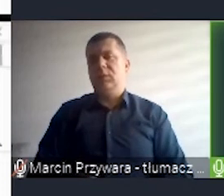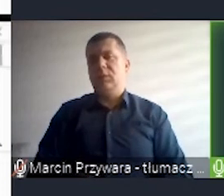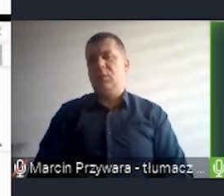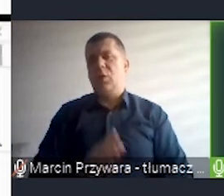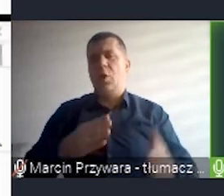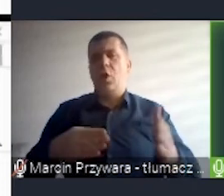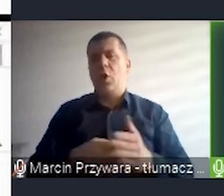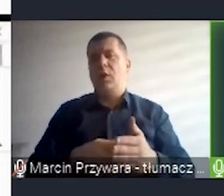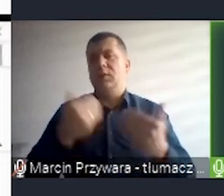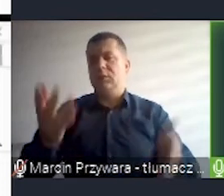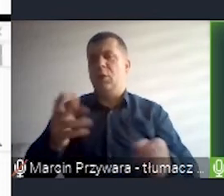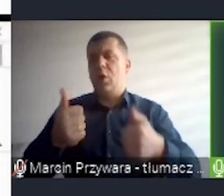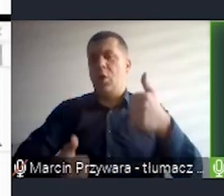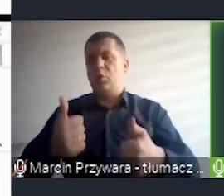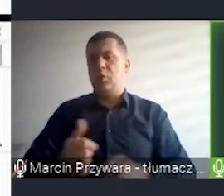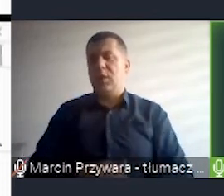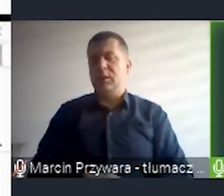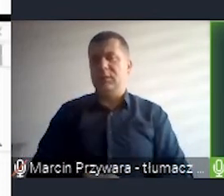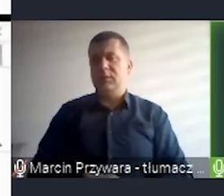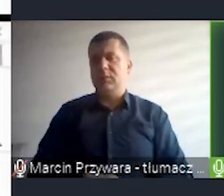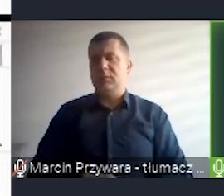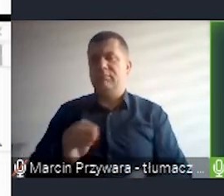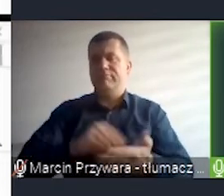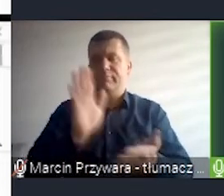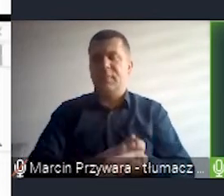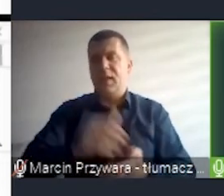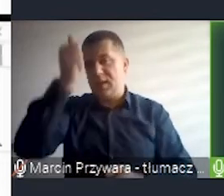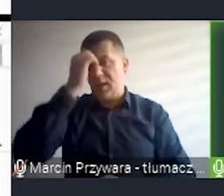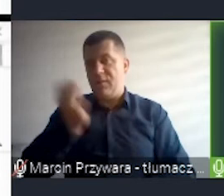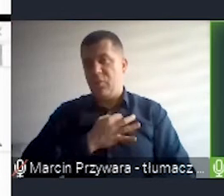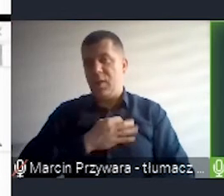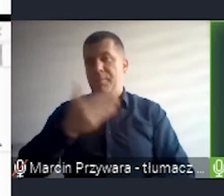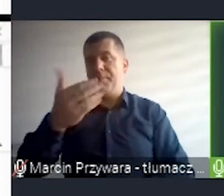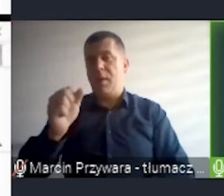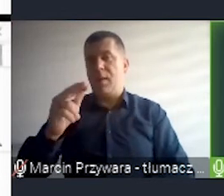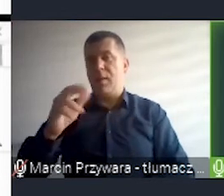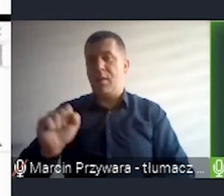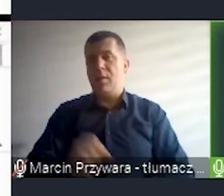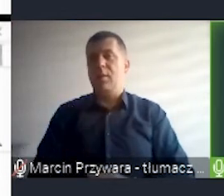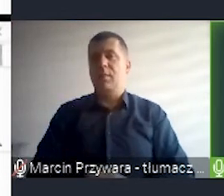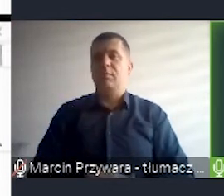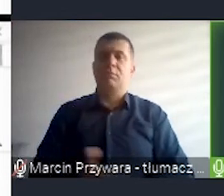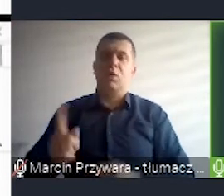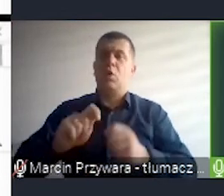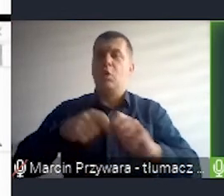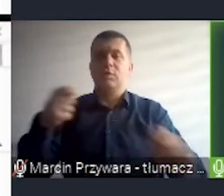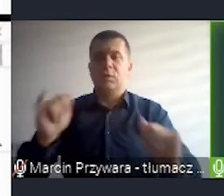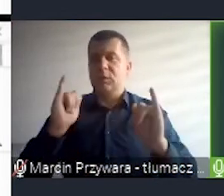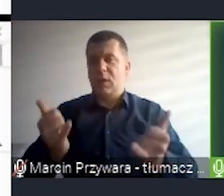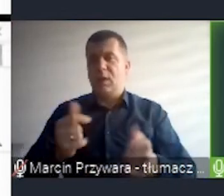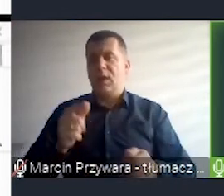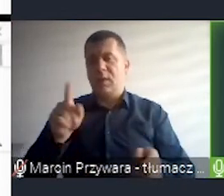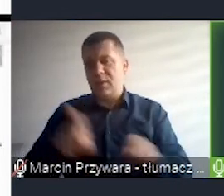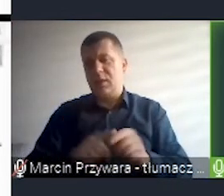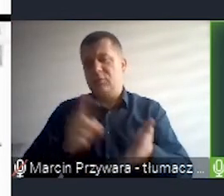ograniczenia konkurencji. Znowu wpisanie nazwy własnej, marki jakiegoś rozwiązania też często